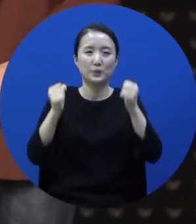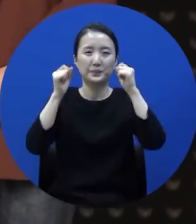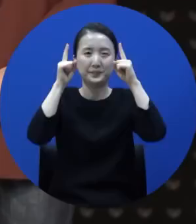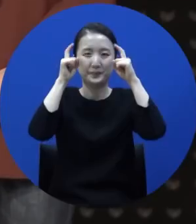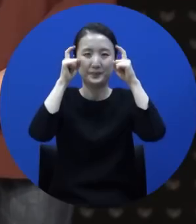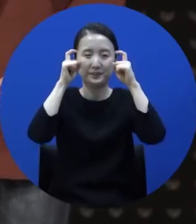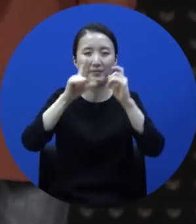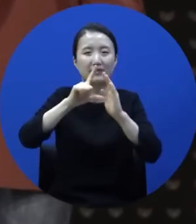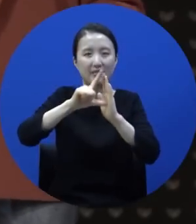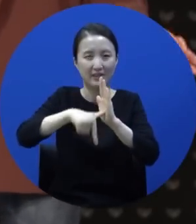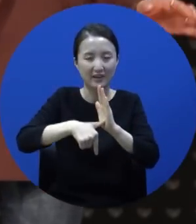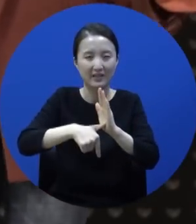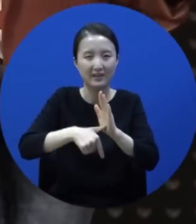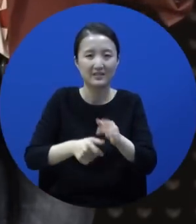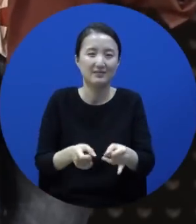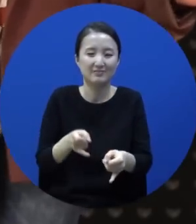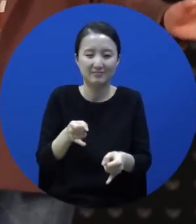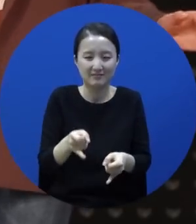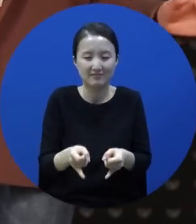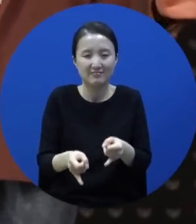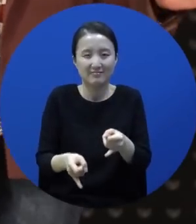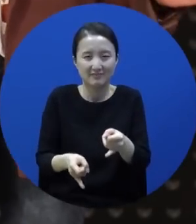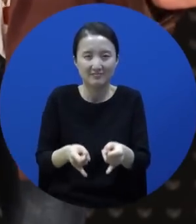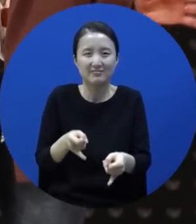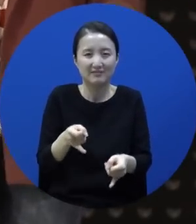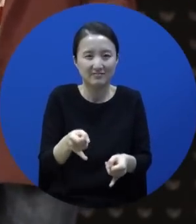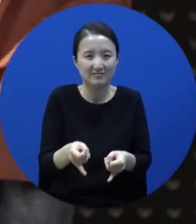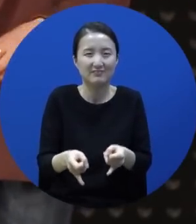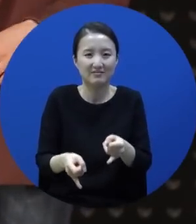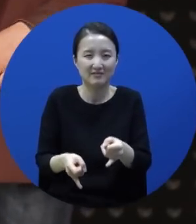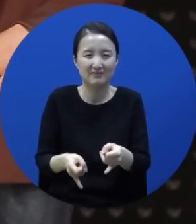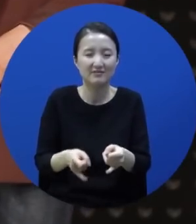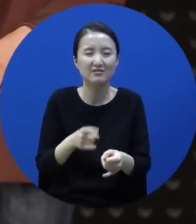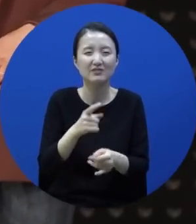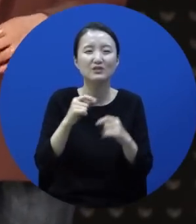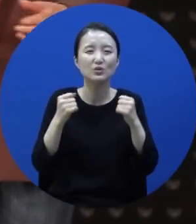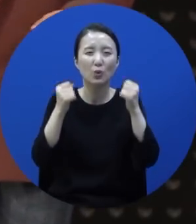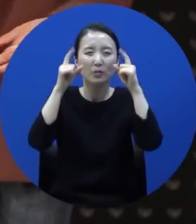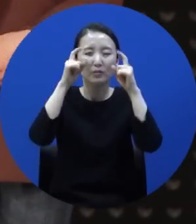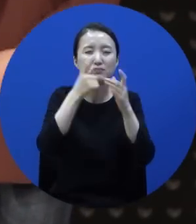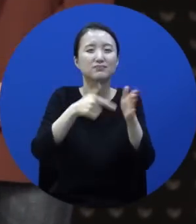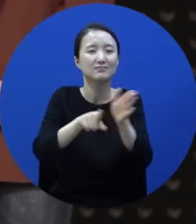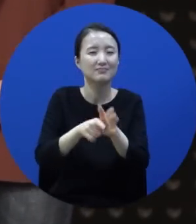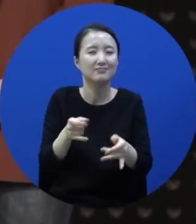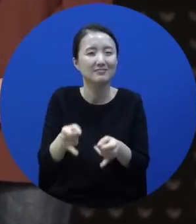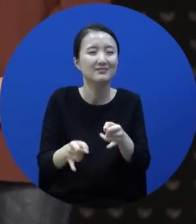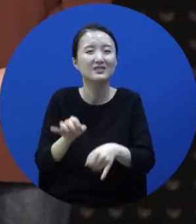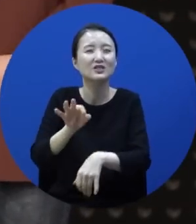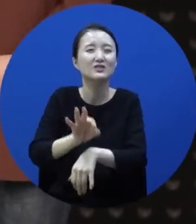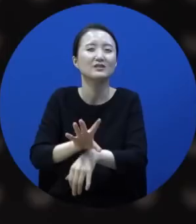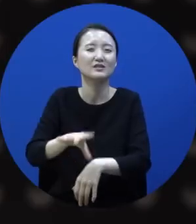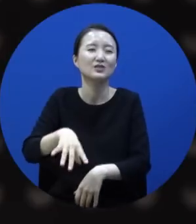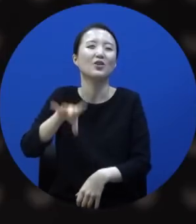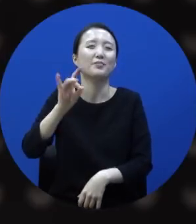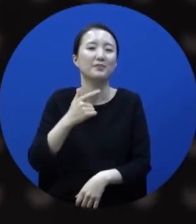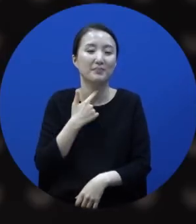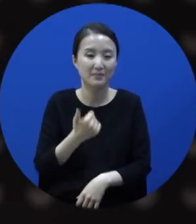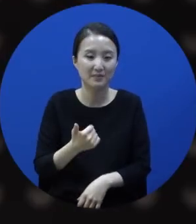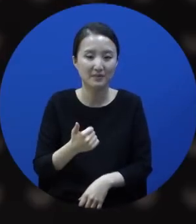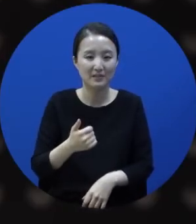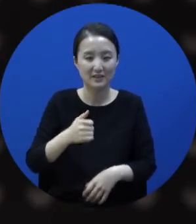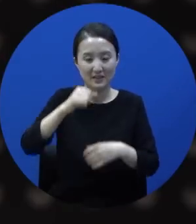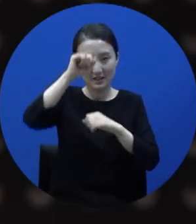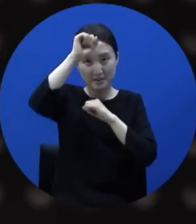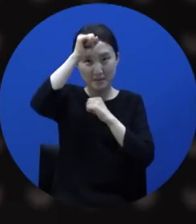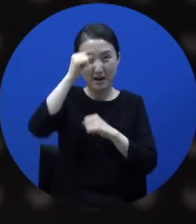처음 신어봤어요. 걷지도 못하고 이렇게 삐뚤빼뚤 하면서 제가 네, 대학교 졸업사진을 찍었었어요. 그래서 저는 발이 아픈